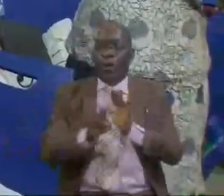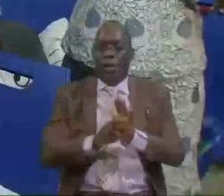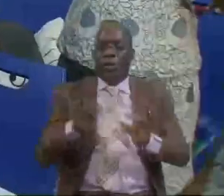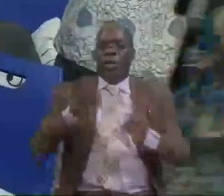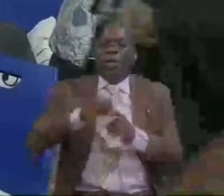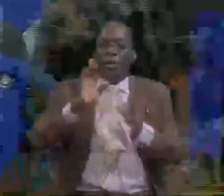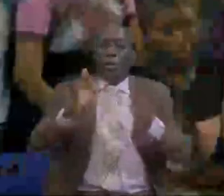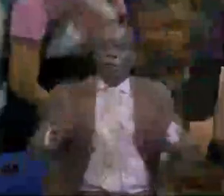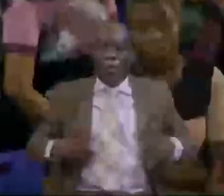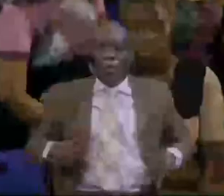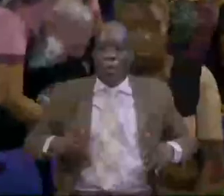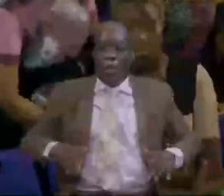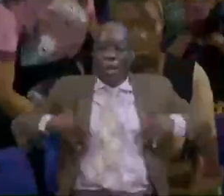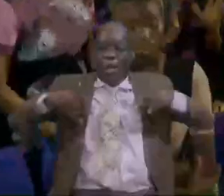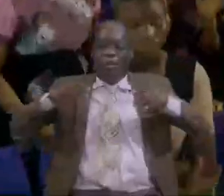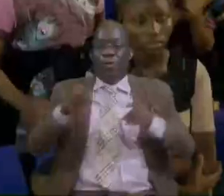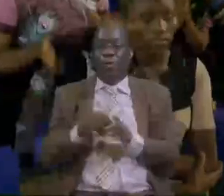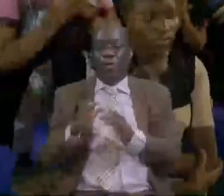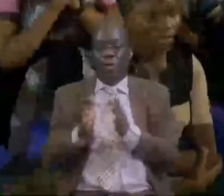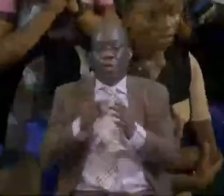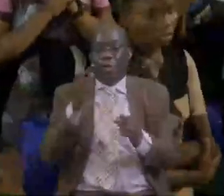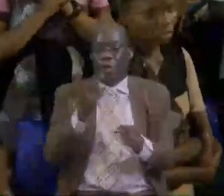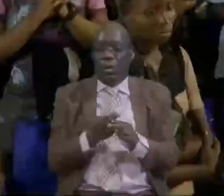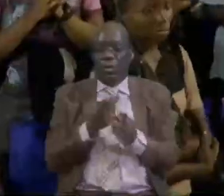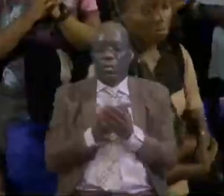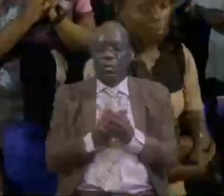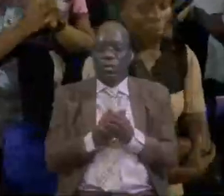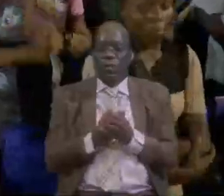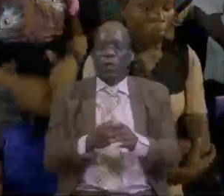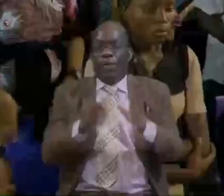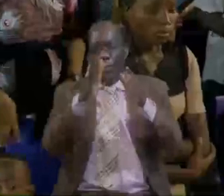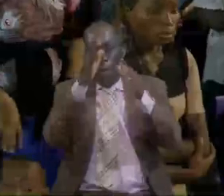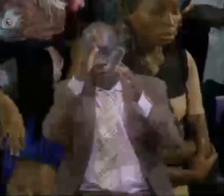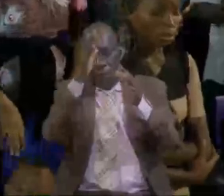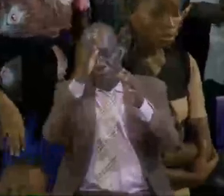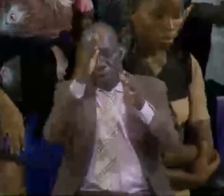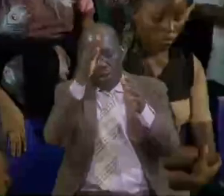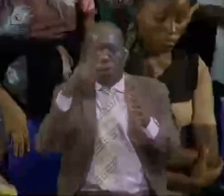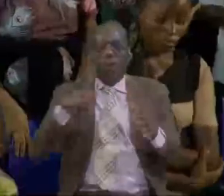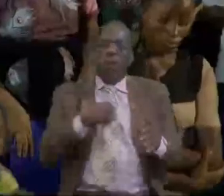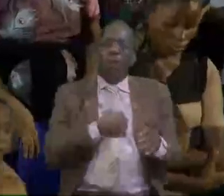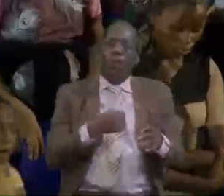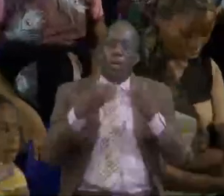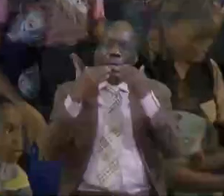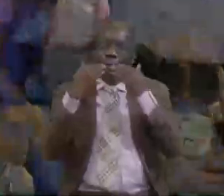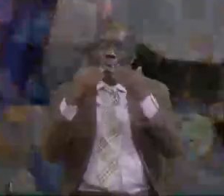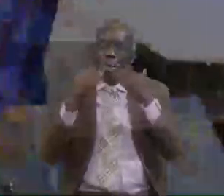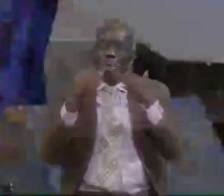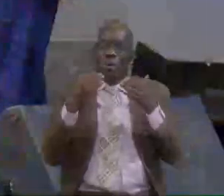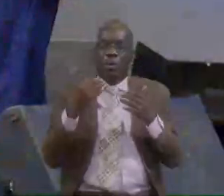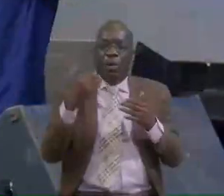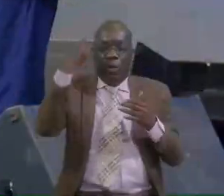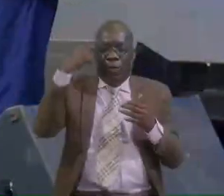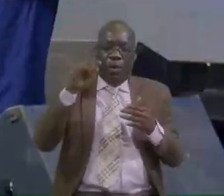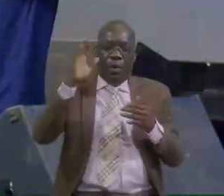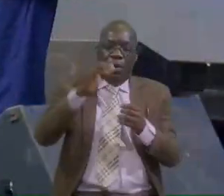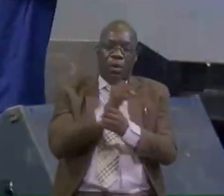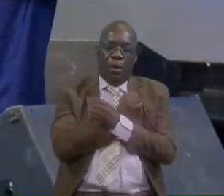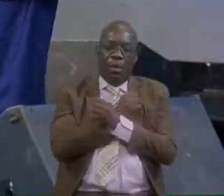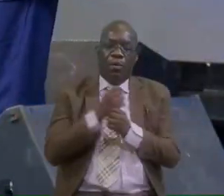ta vie, au nom de Jésus. Père, nous te remercions pour ton amour. Nous